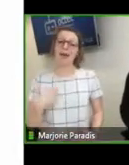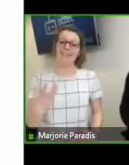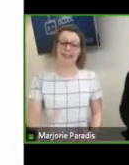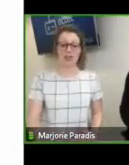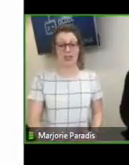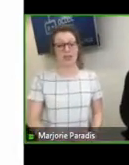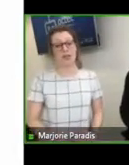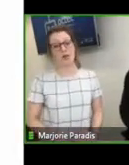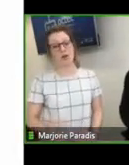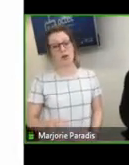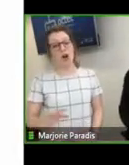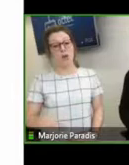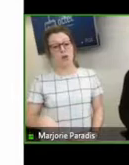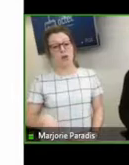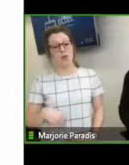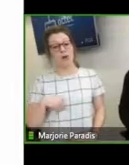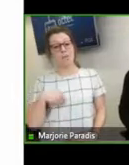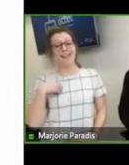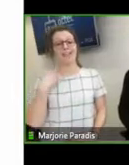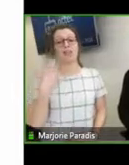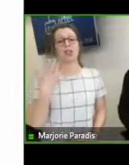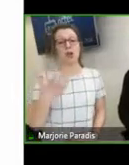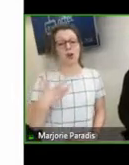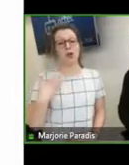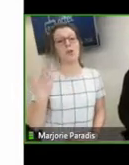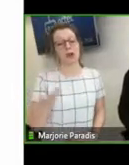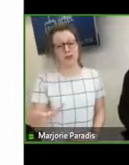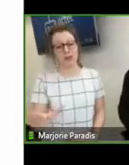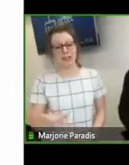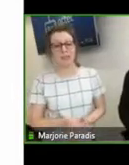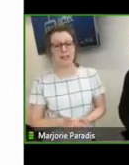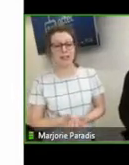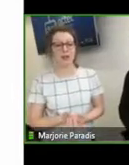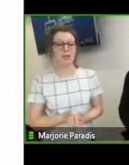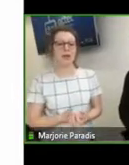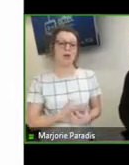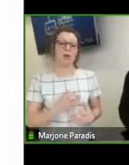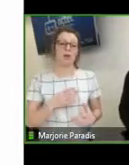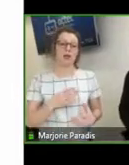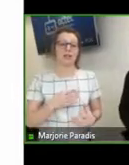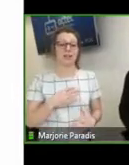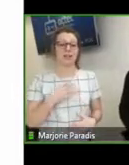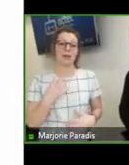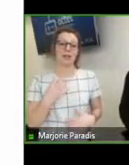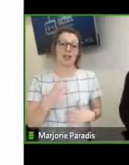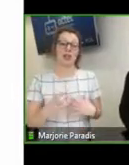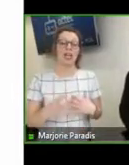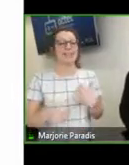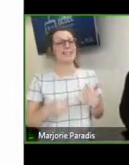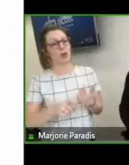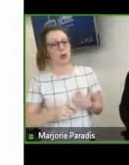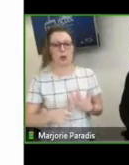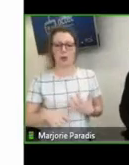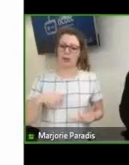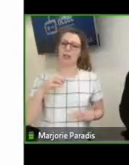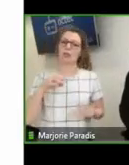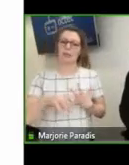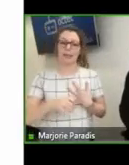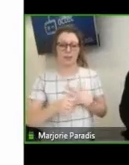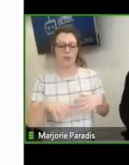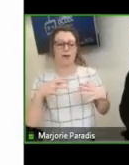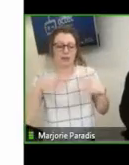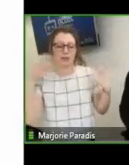va partager ça. On va non seulement partager le nom, le profil de cette personne-là, mais on va dire, évidemment, qu'il est de retour, que